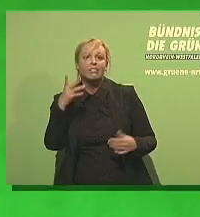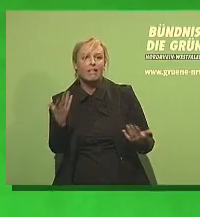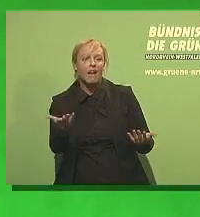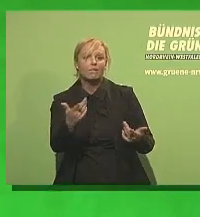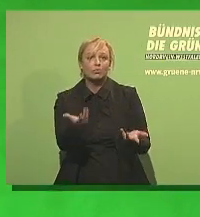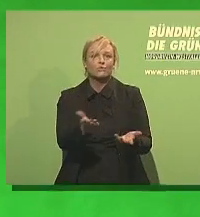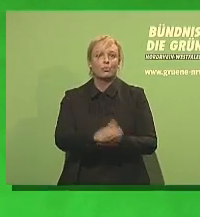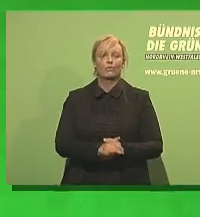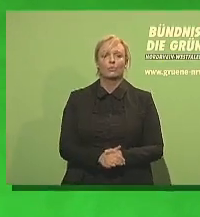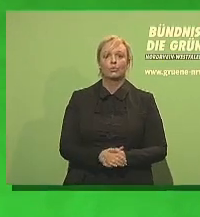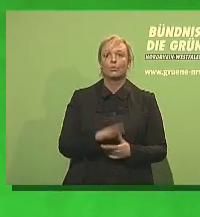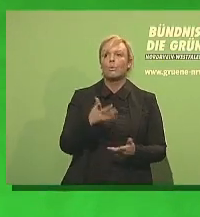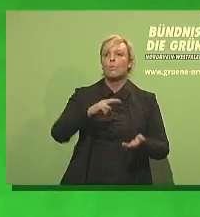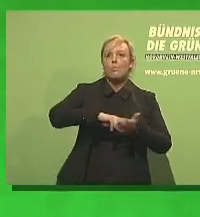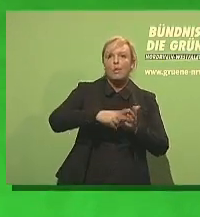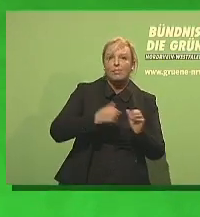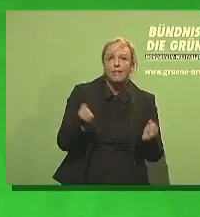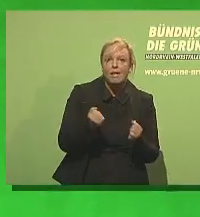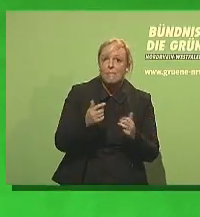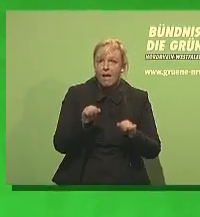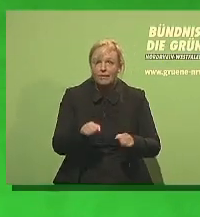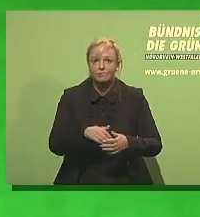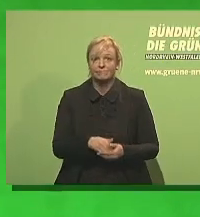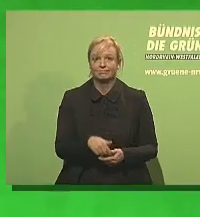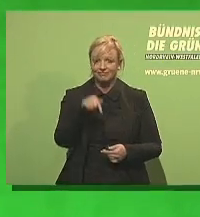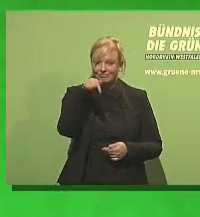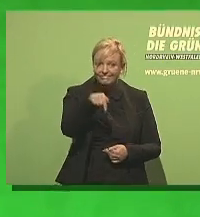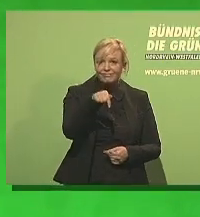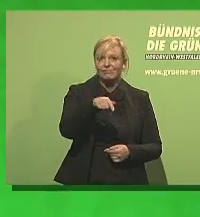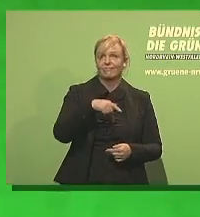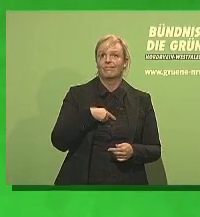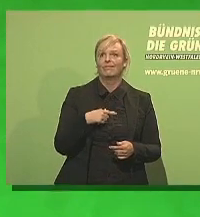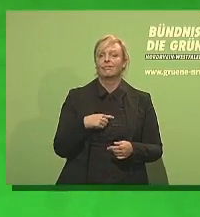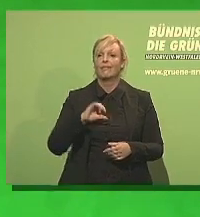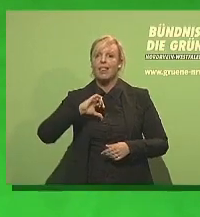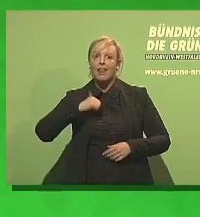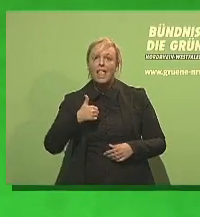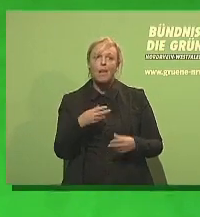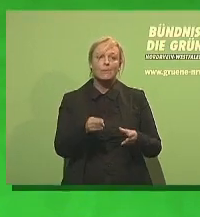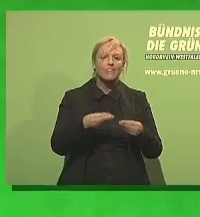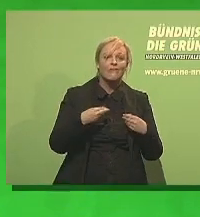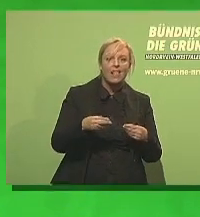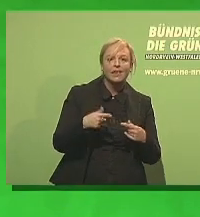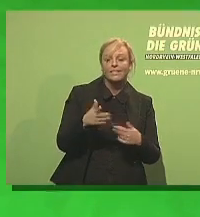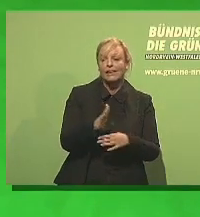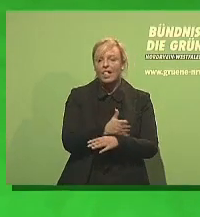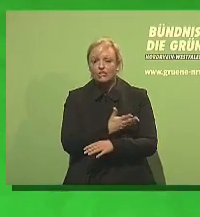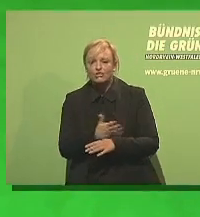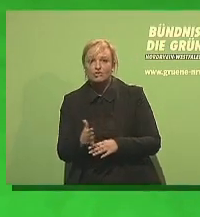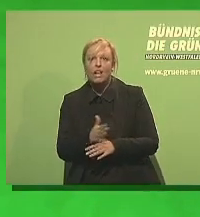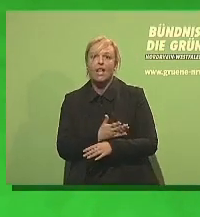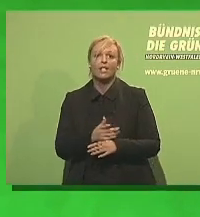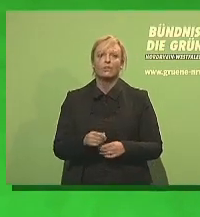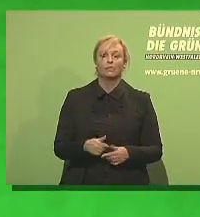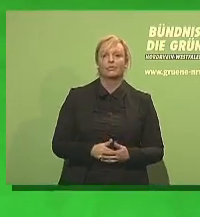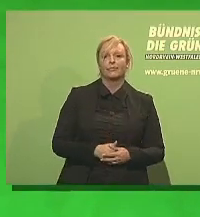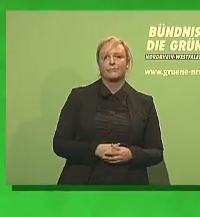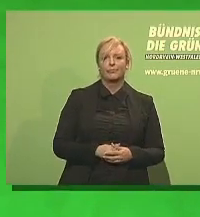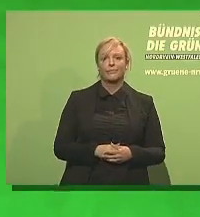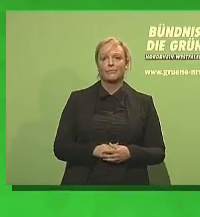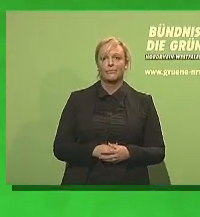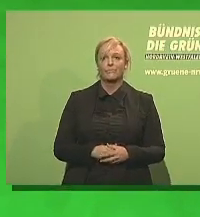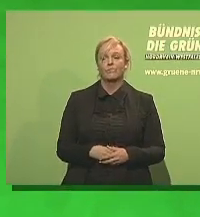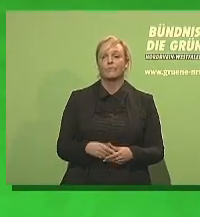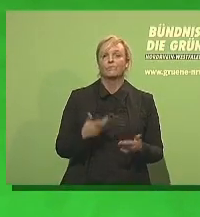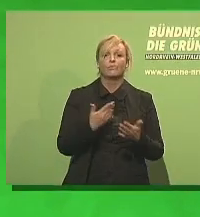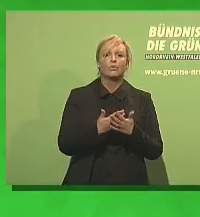von euch, Politik machen. Hier entscheidet sich die Lebensqualität der Menschen auch an der Qualität der öffentlichen Güter. Seien